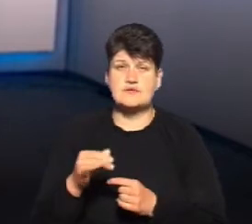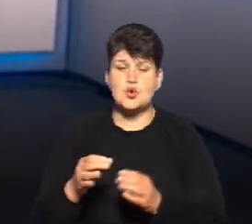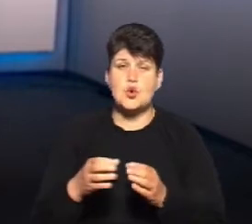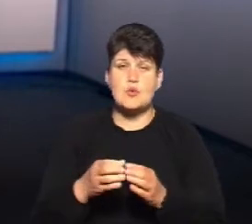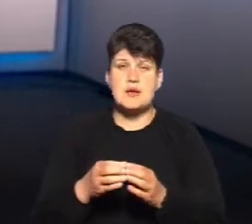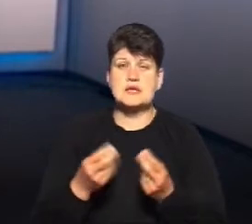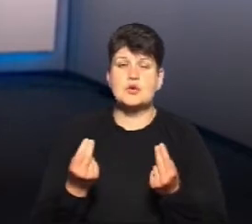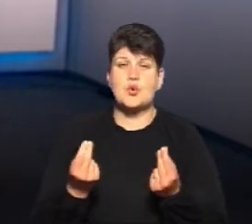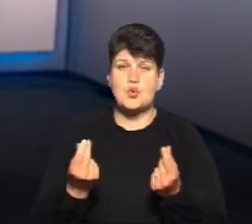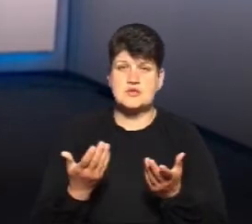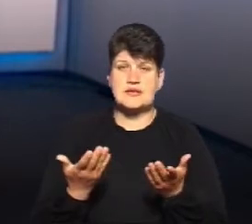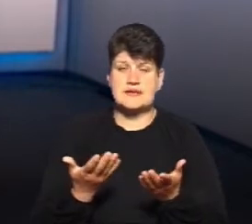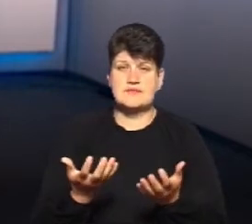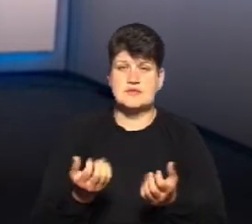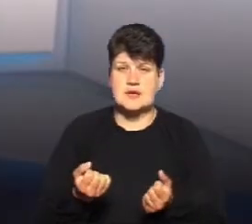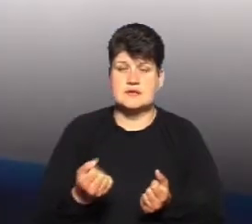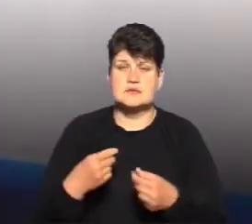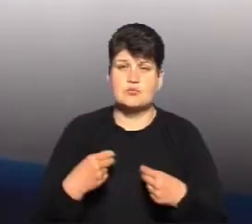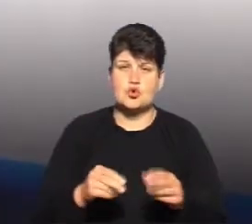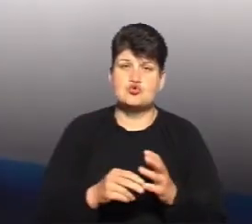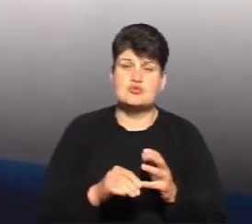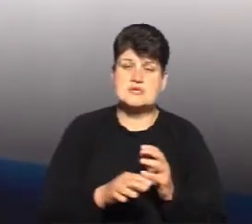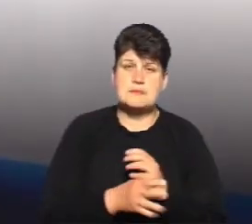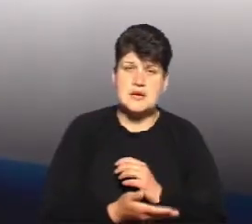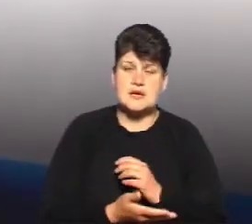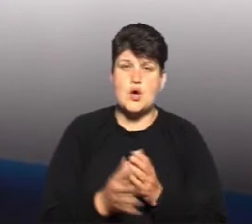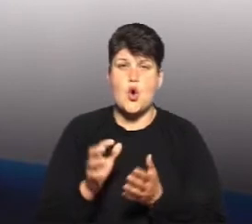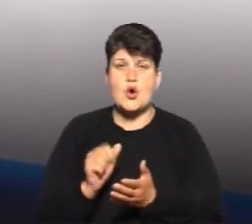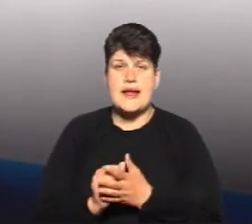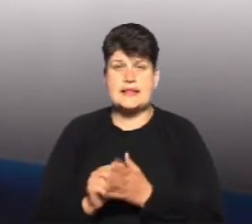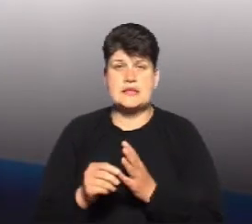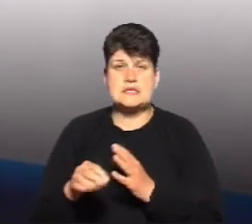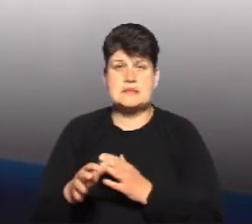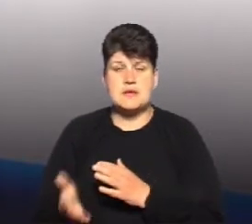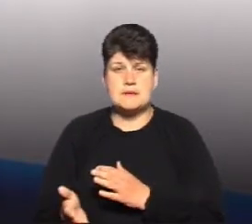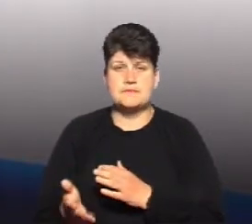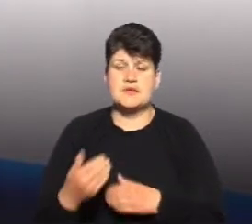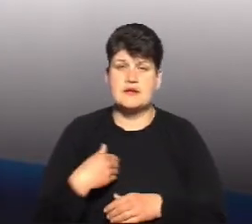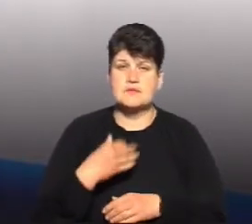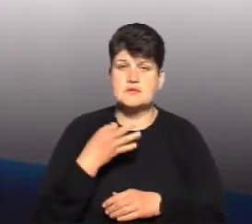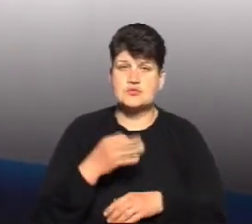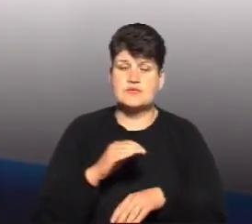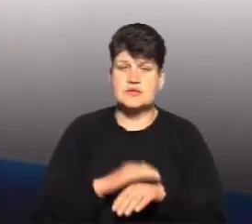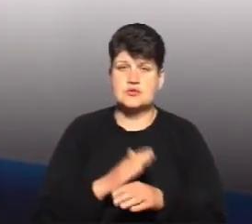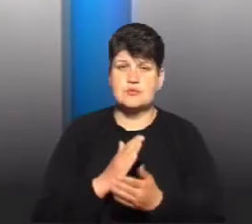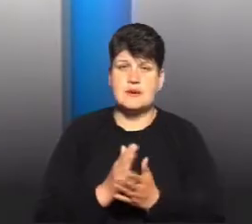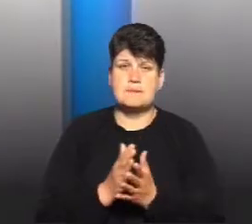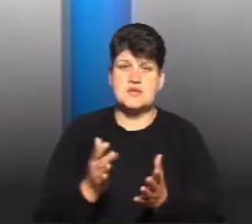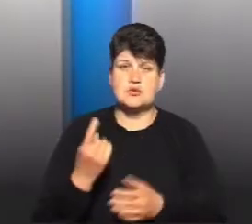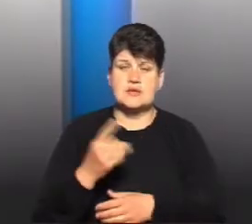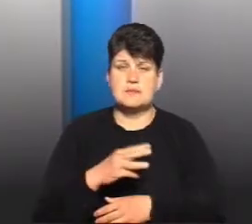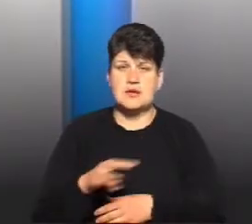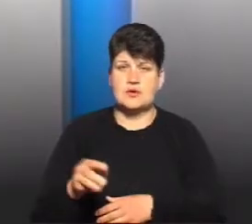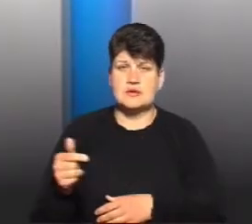які виручені там з продажу землі, з оренди землі? Ну, я вам скажу, що ми фактично маємо більше мільйона гривень відходження